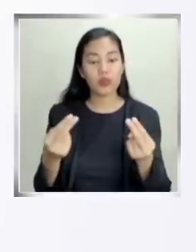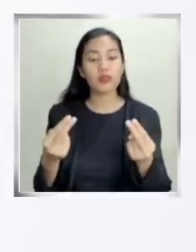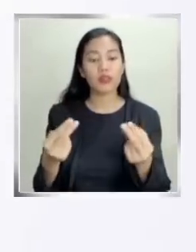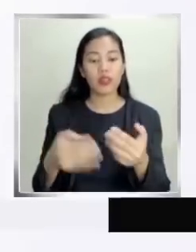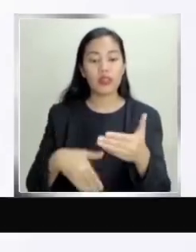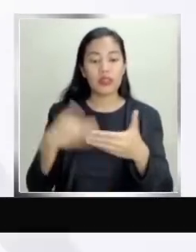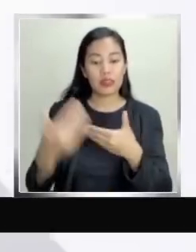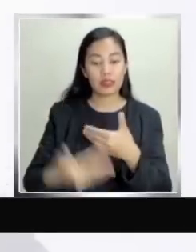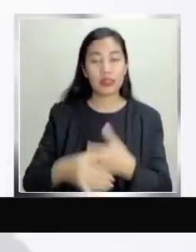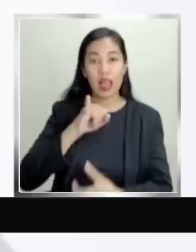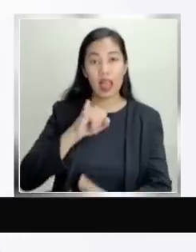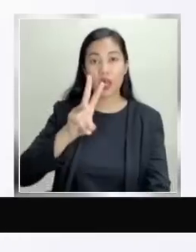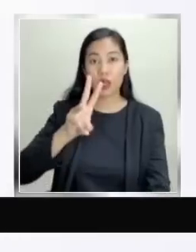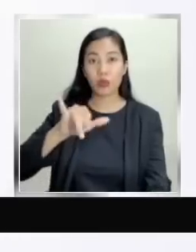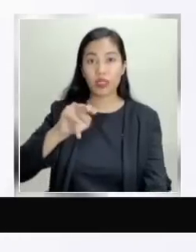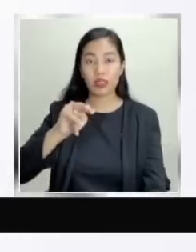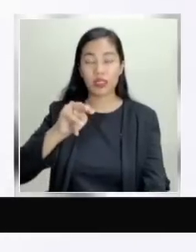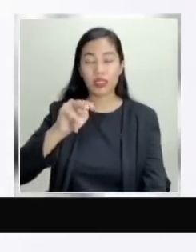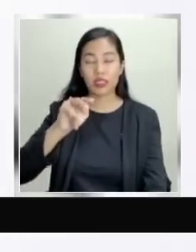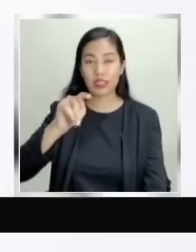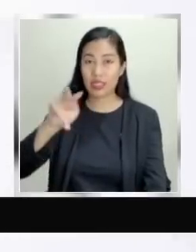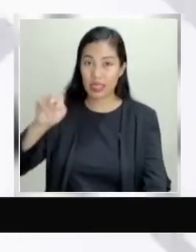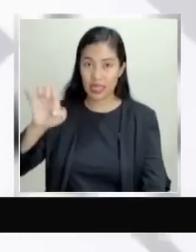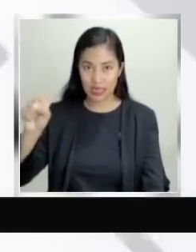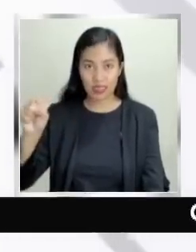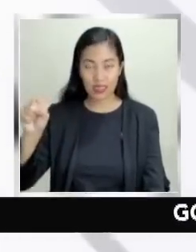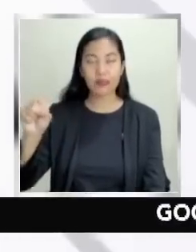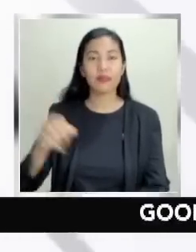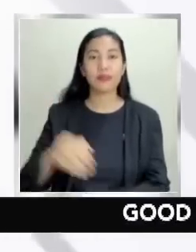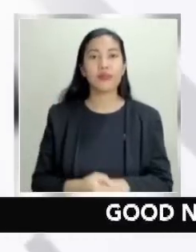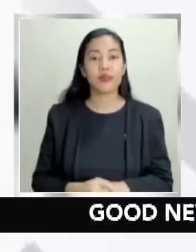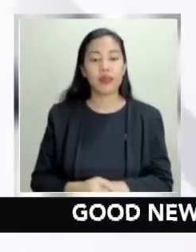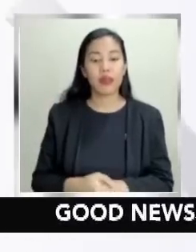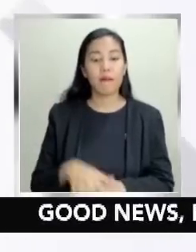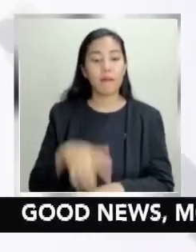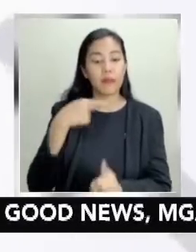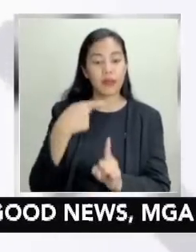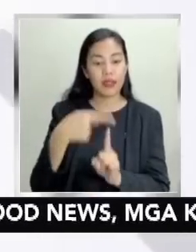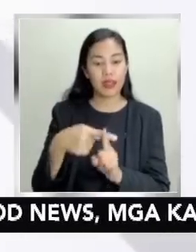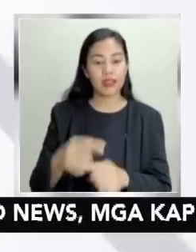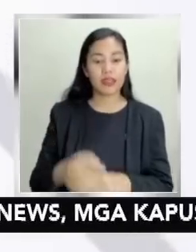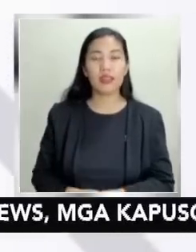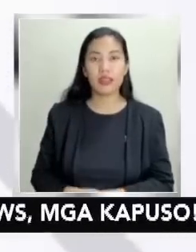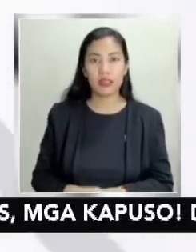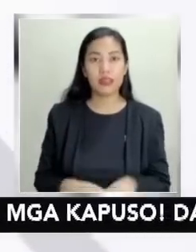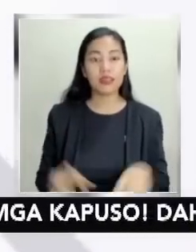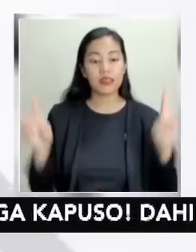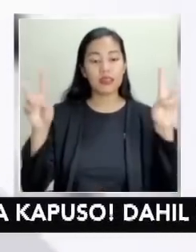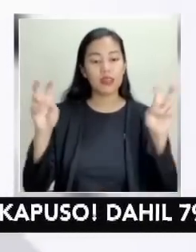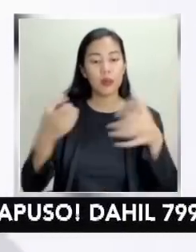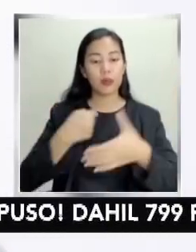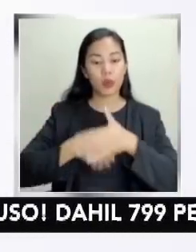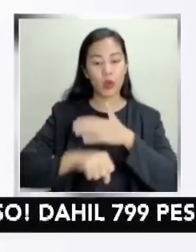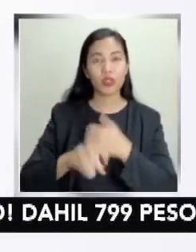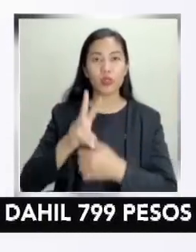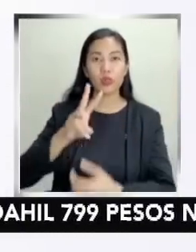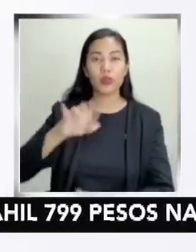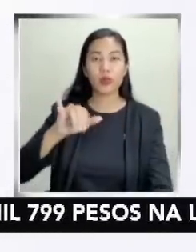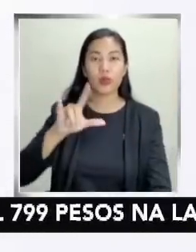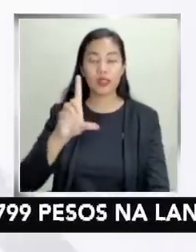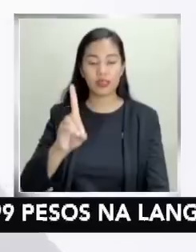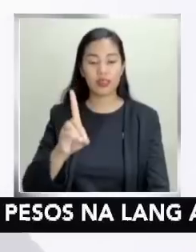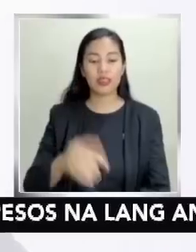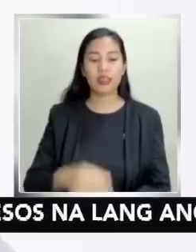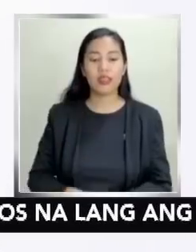Eyewitness na Ang Langaw na Hindi Binubugaw, at episode ng Born to be Wild na Primate Planet. Inaalay po ng